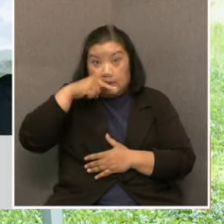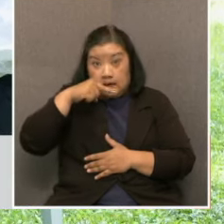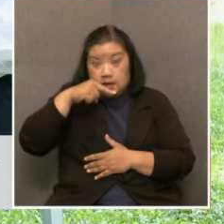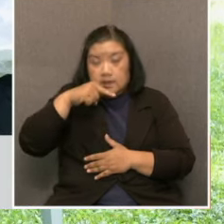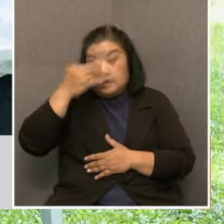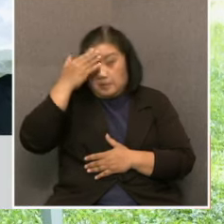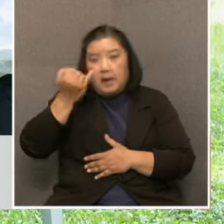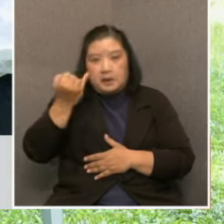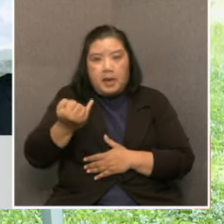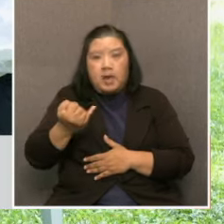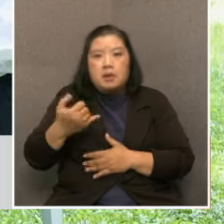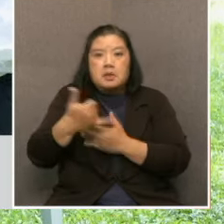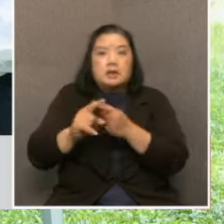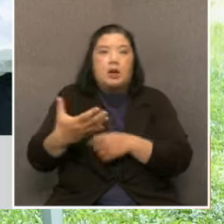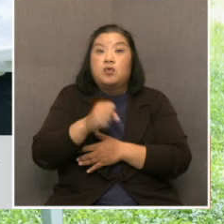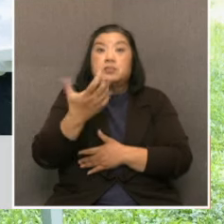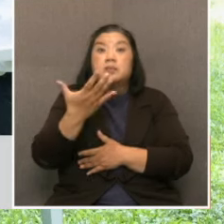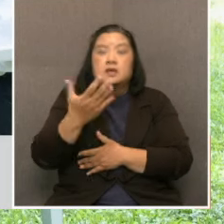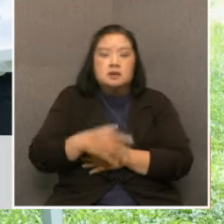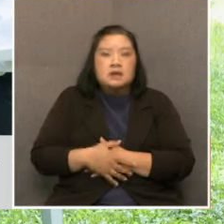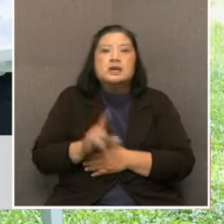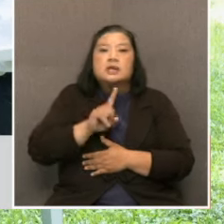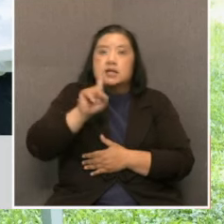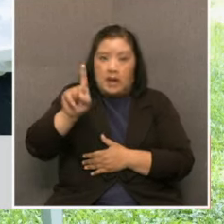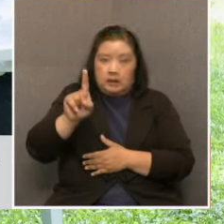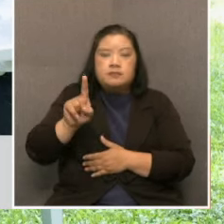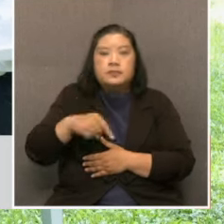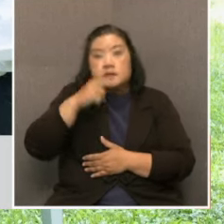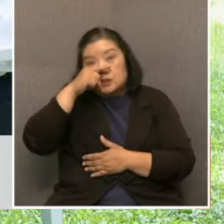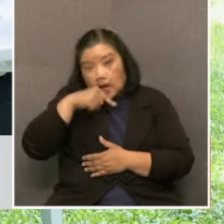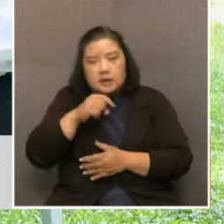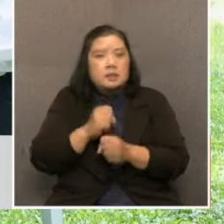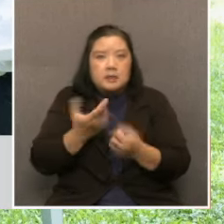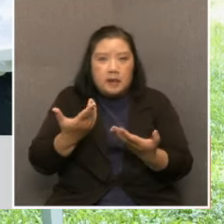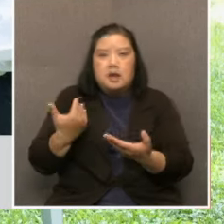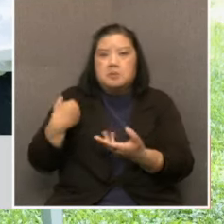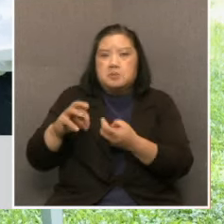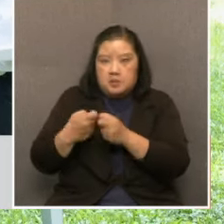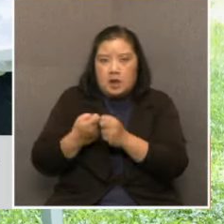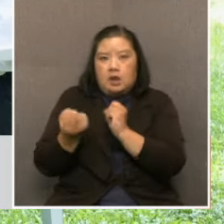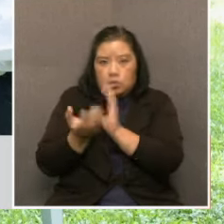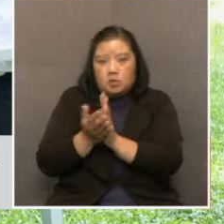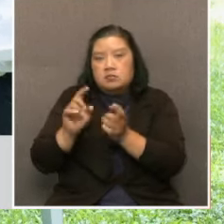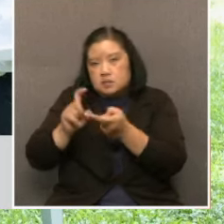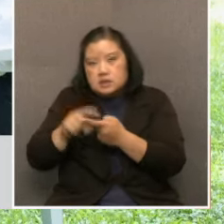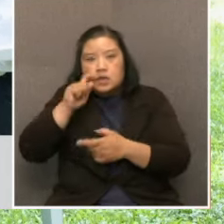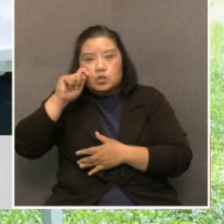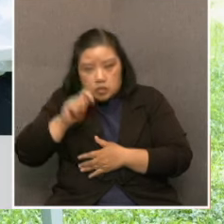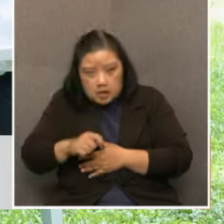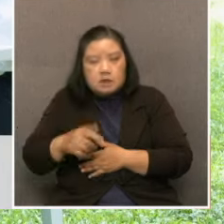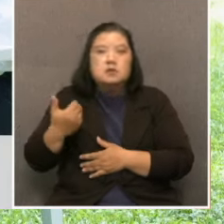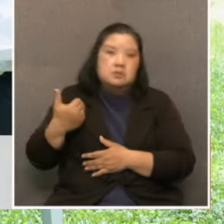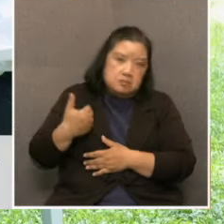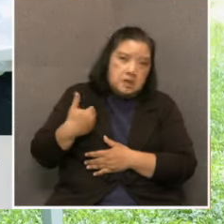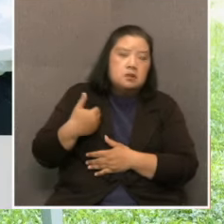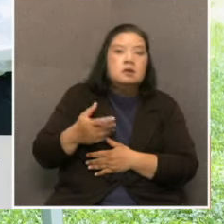จะต้องมีแนวนโยบายเนี่ยในการรับมือกับปัญหาความขัดแย้งไม่ว่าจะเป็นรัสเซียยูเครนหรือแม้แต่พื้นที่ตะวันออกกลางระหว่างอิสราเอลกับพวกอิหร่าน